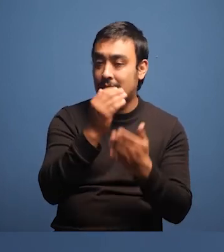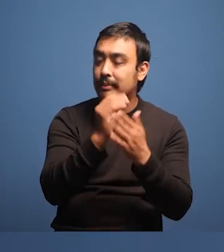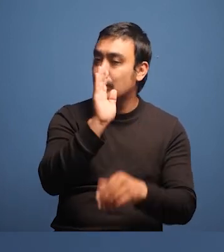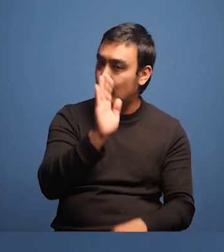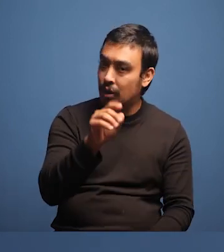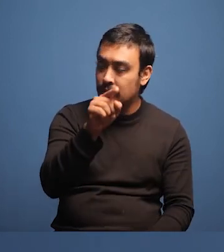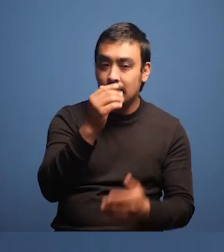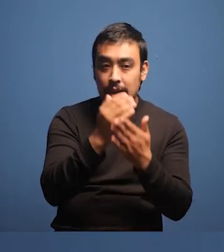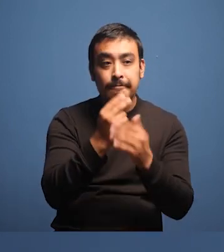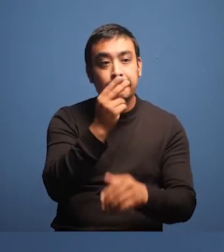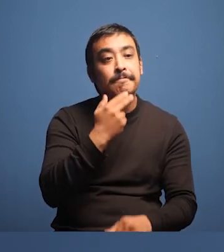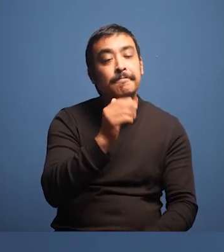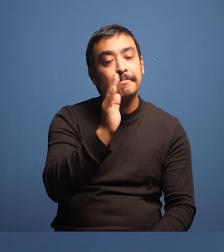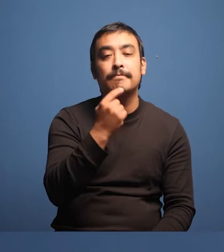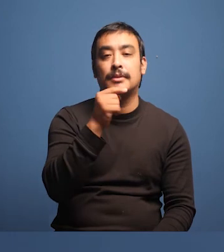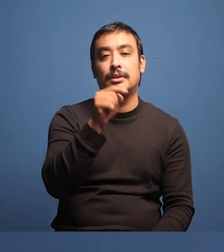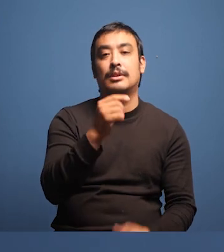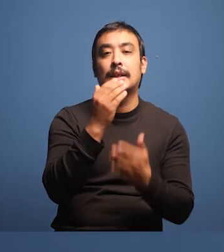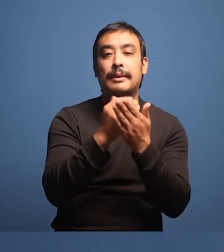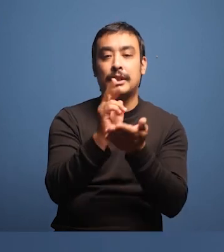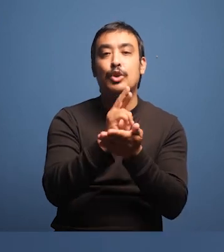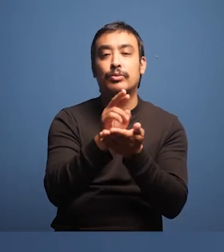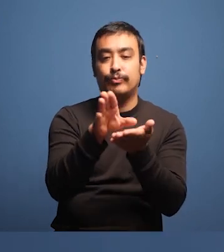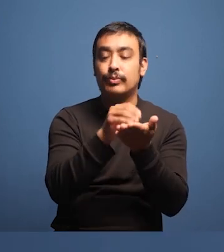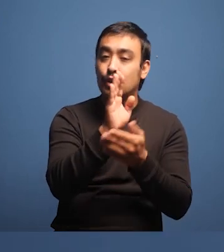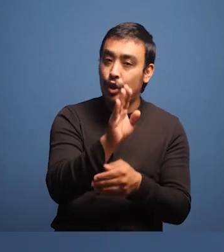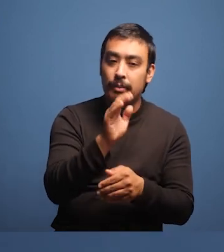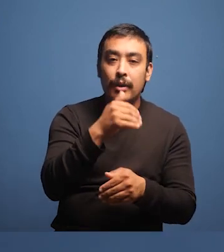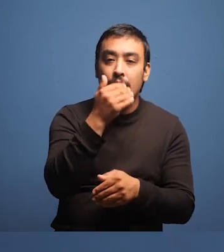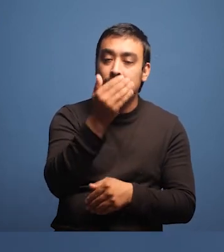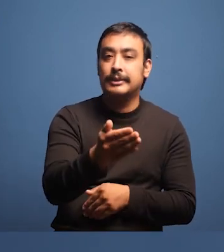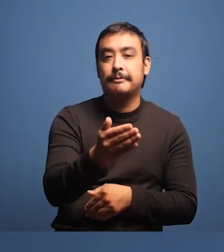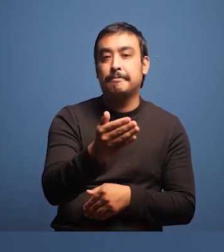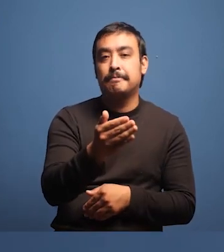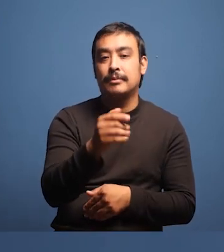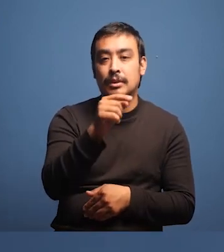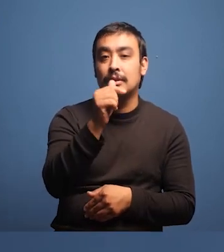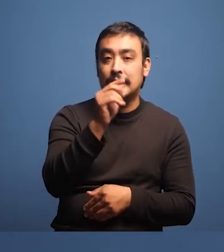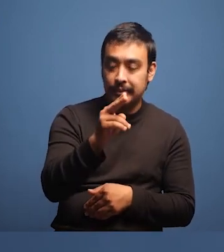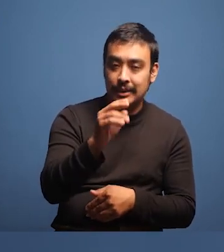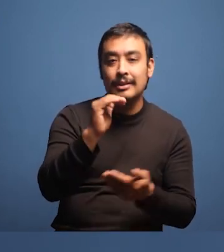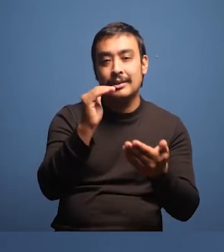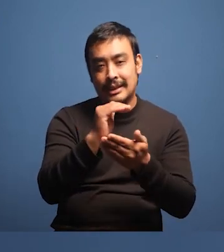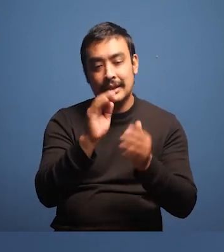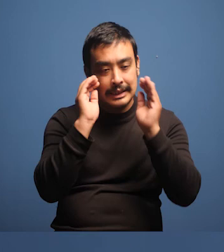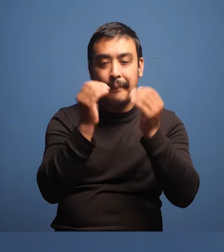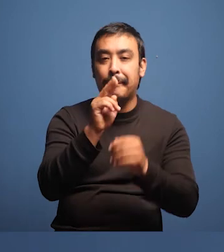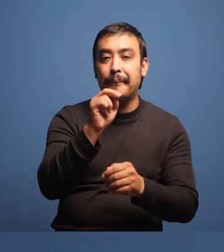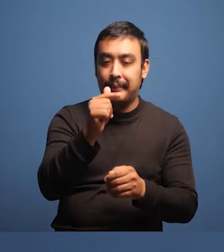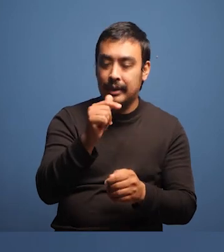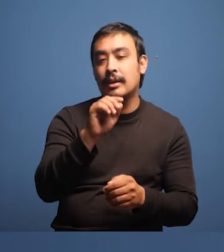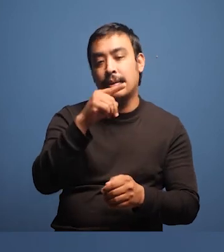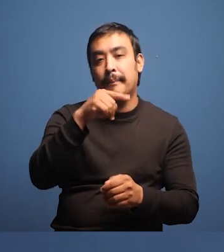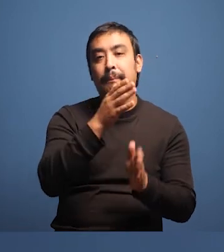यो प्रोग्राम हेर्न चाहनुहुन्छ भने चाहिँ यो प्रोग्राम रेकर्डेड हुन्छ र तपाईँले पछिबाट चाहिँ प्याराडाइम टिभी, चाइल्ड सेफ नेट र प्लान इन्टरनेसनलको फेसबुक